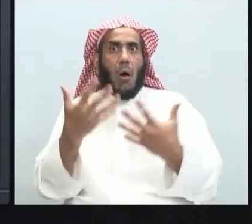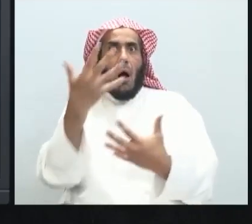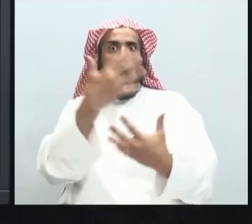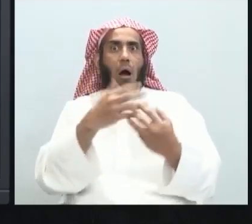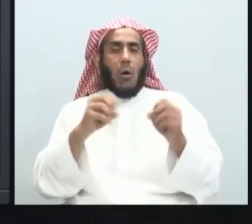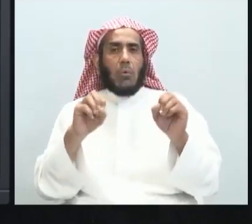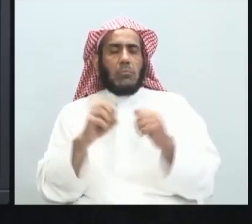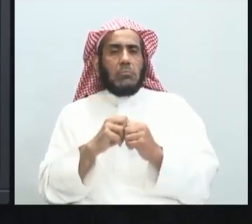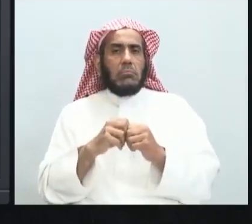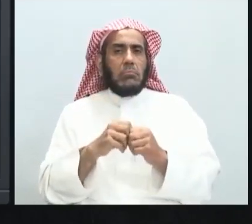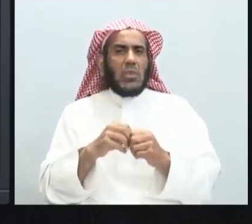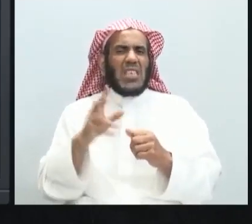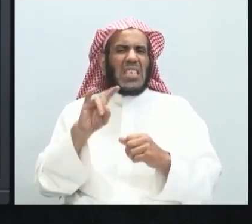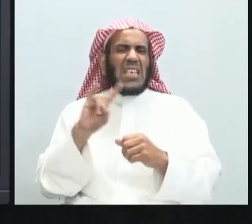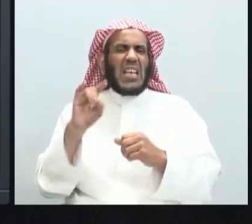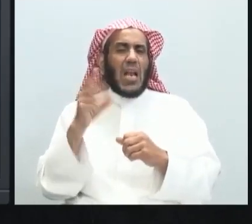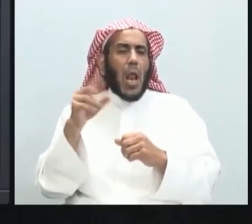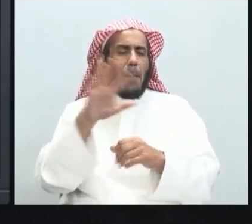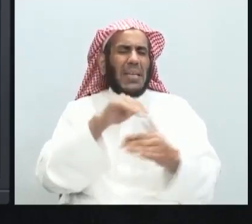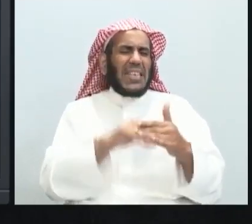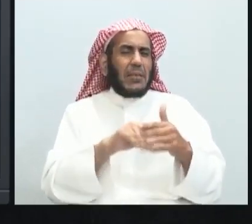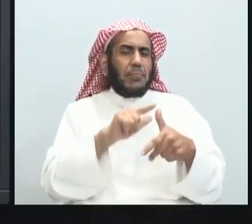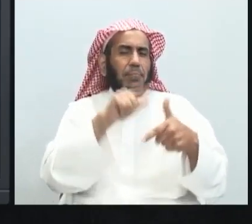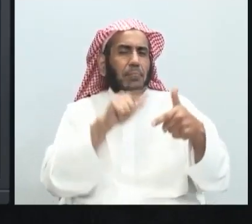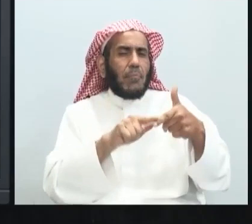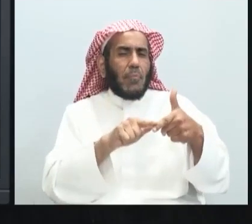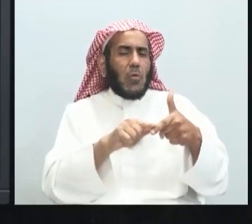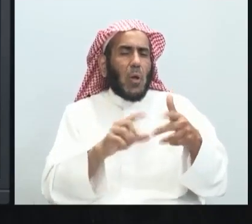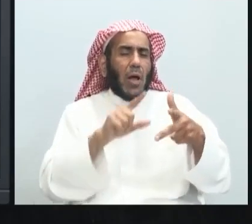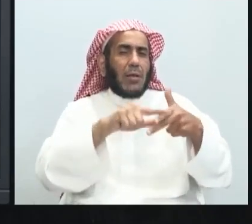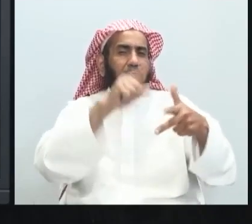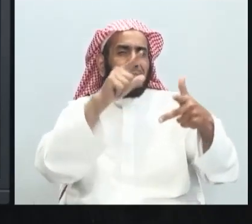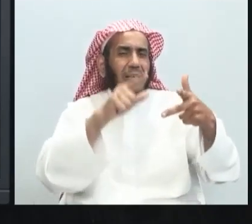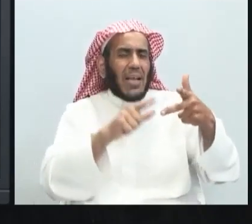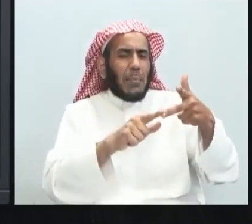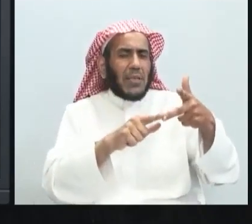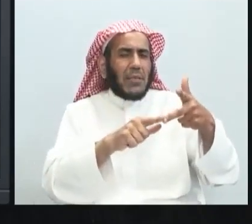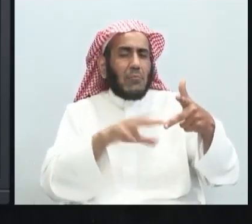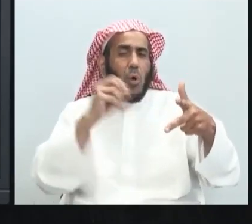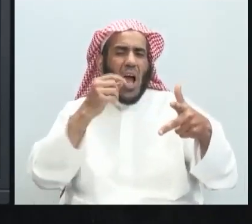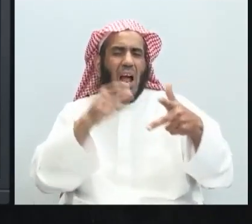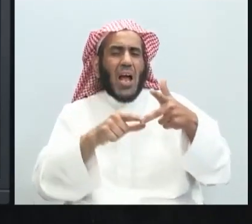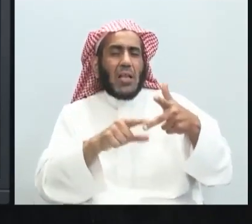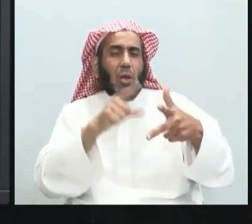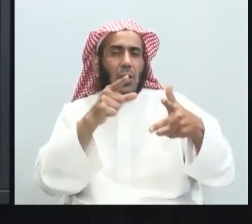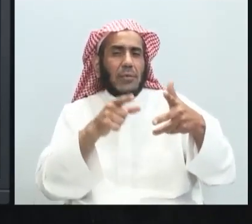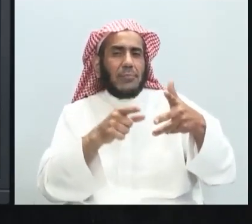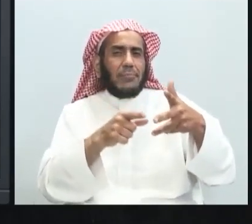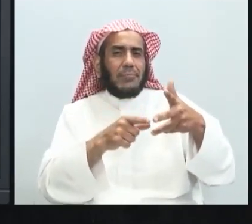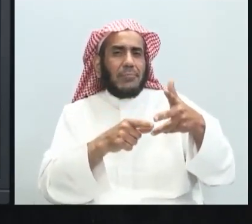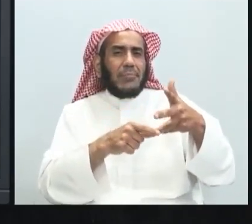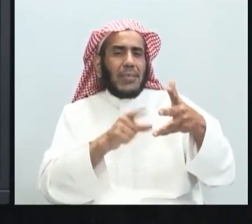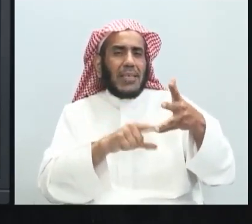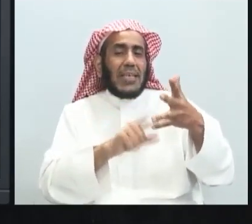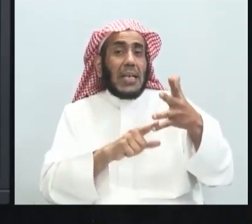يلقيها يلقيها الشيطان على من تحته ثم يلقيها الاخر على من تحته حتى يلقيها